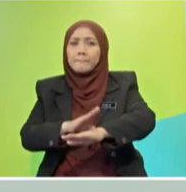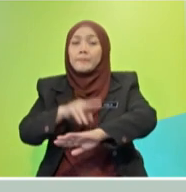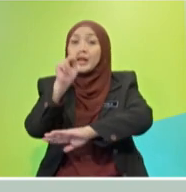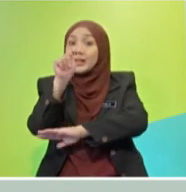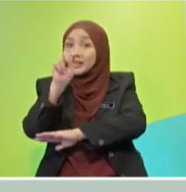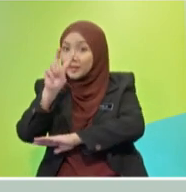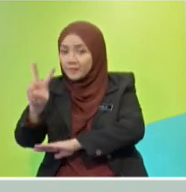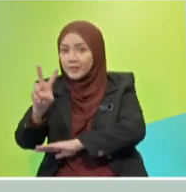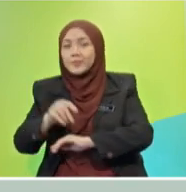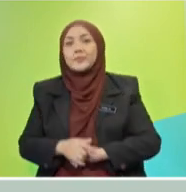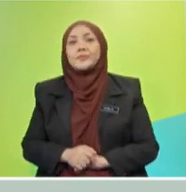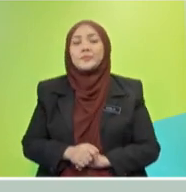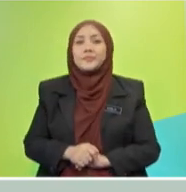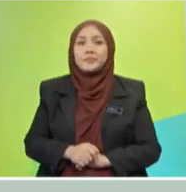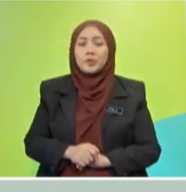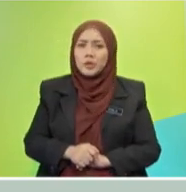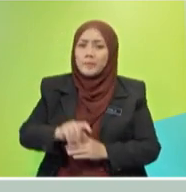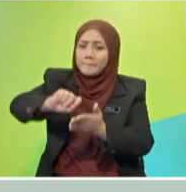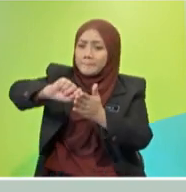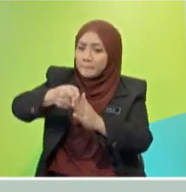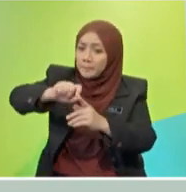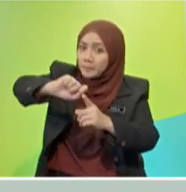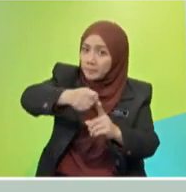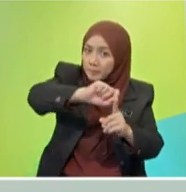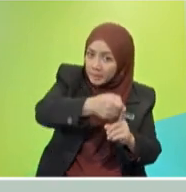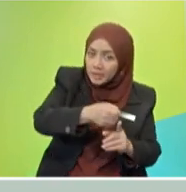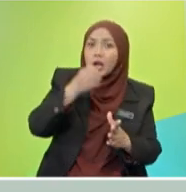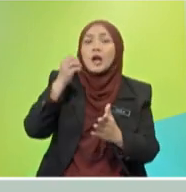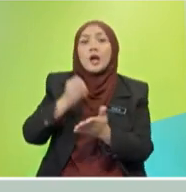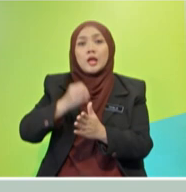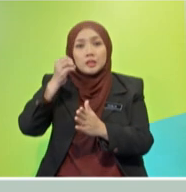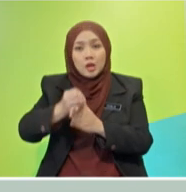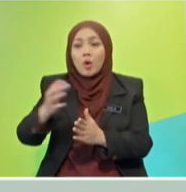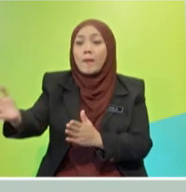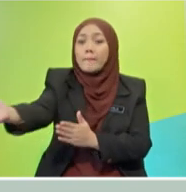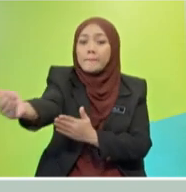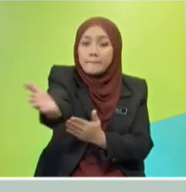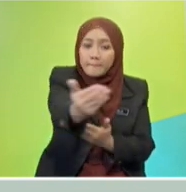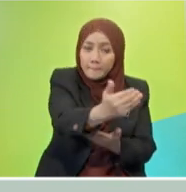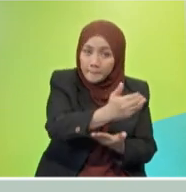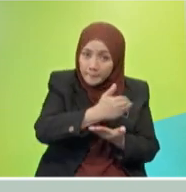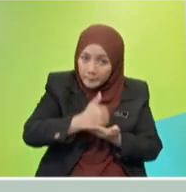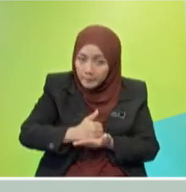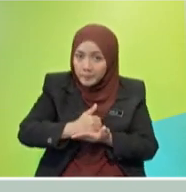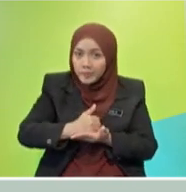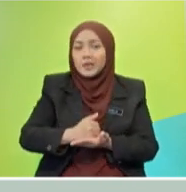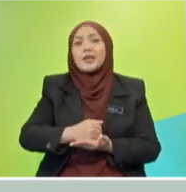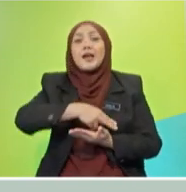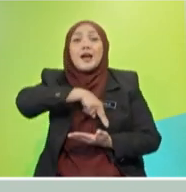atau memungut hasil tanaman yang telah mencapai peringkat kematangan yang dikentaki ya